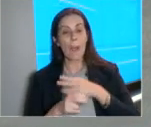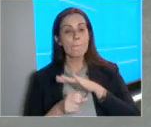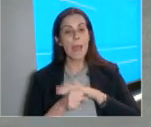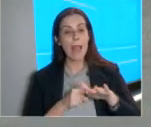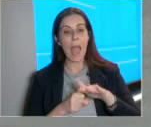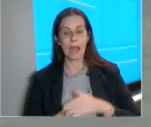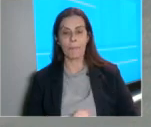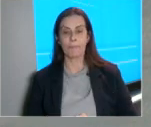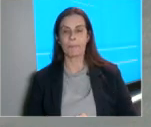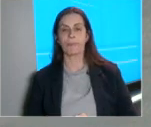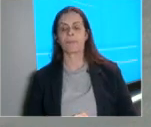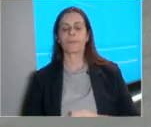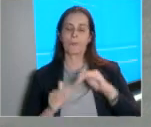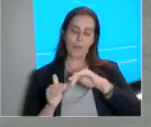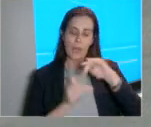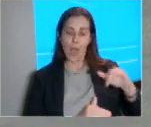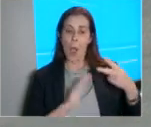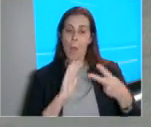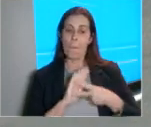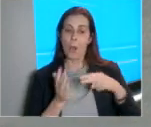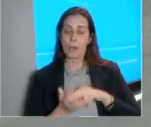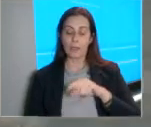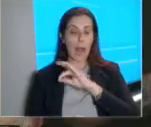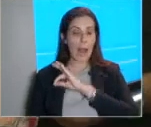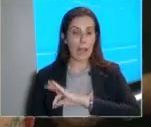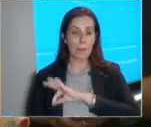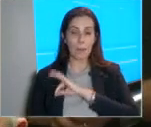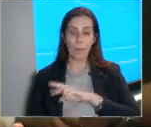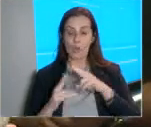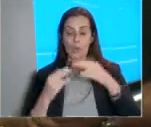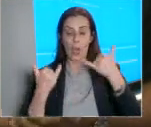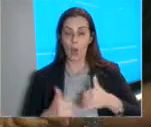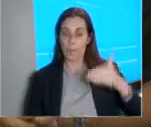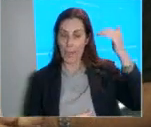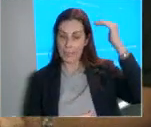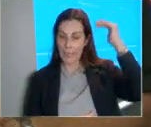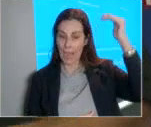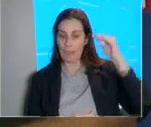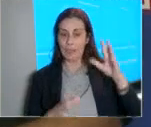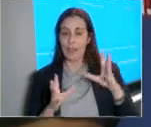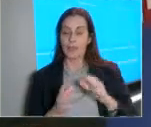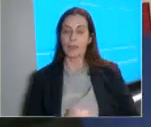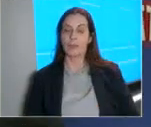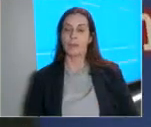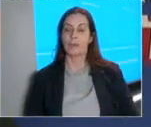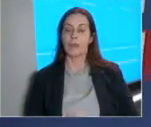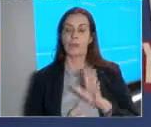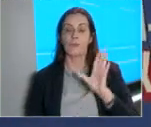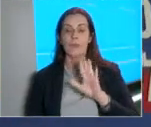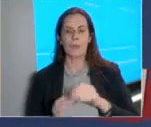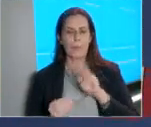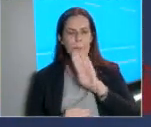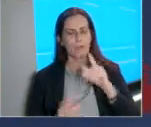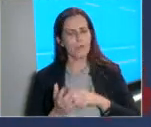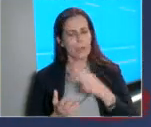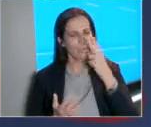מלאה. בפוליטיקה, אביגדור ליברמן, יושב ראש ישראל ביתנו, ייפגש עם יושב ראש כחול לבן בני גנץ ועם ראש הממשלה בנימין נתניהו,